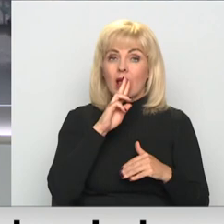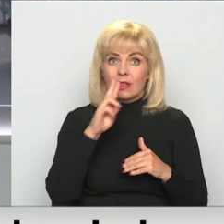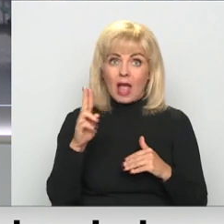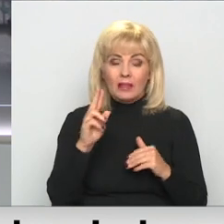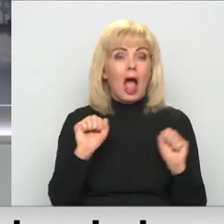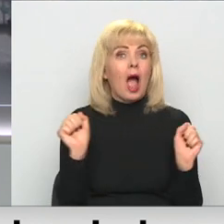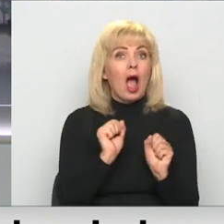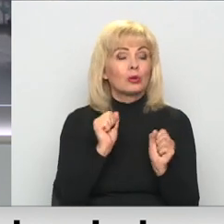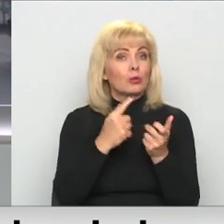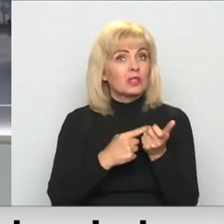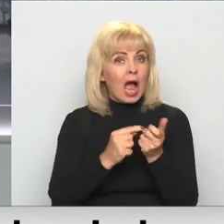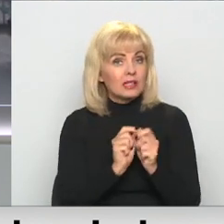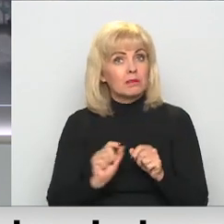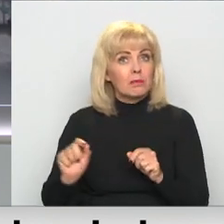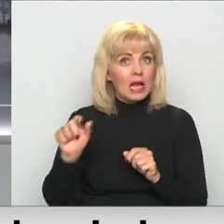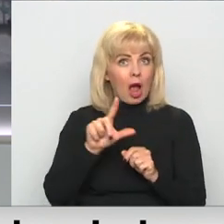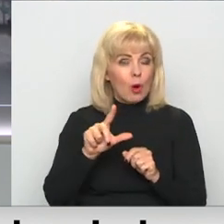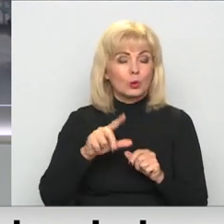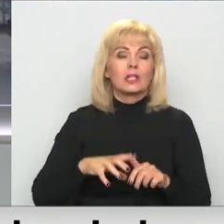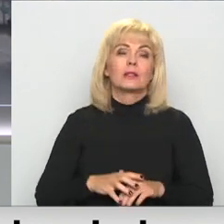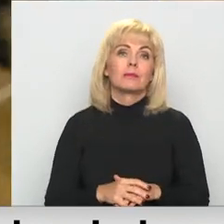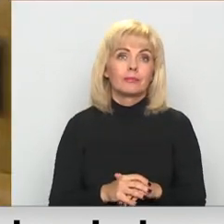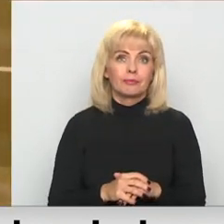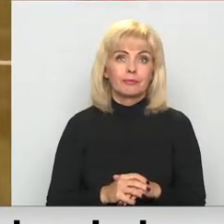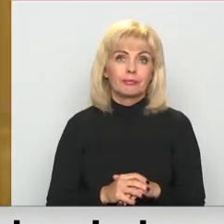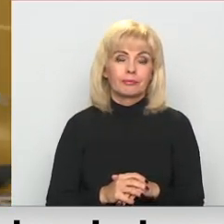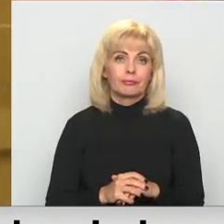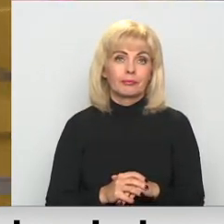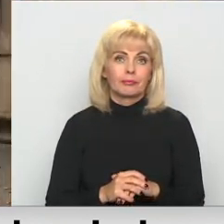nedaudz pieaudzis. Stāsta Dacis Tirāne.